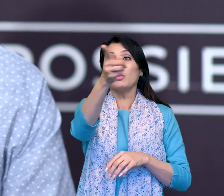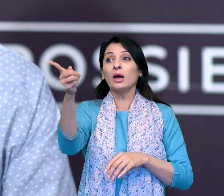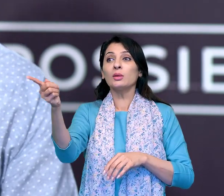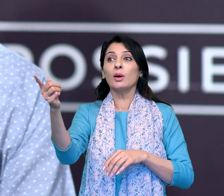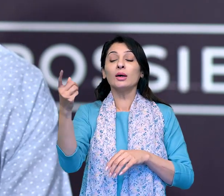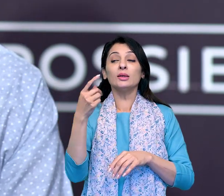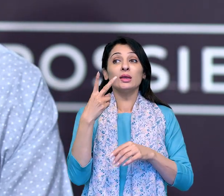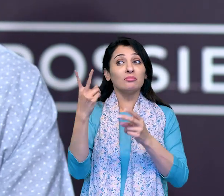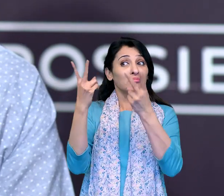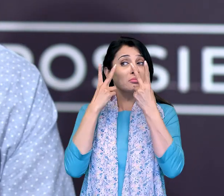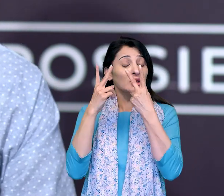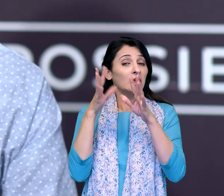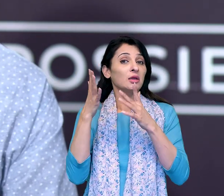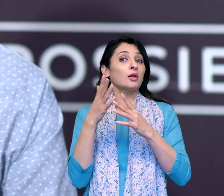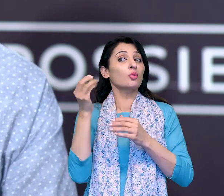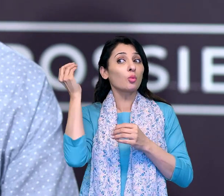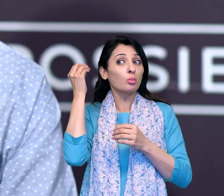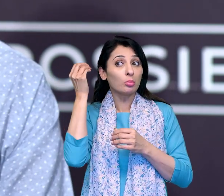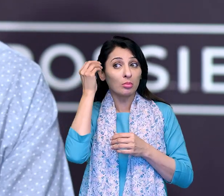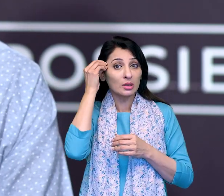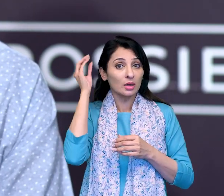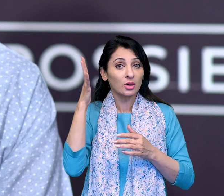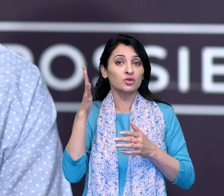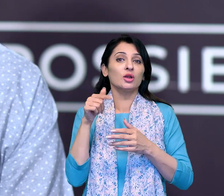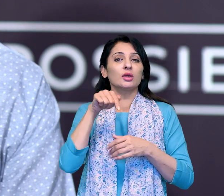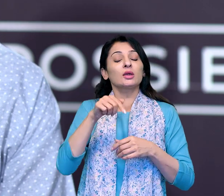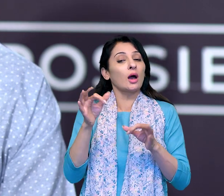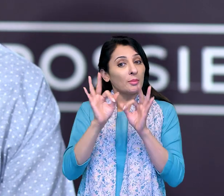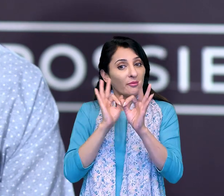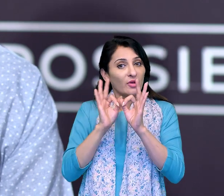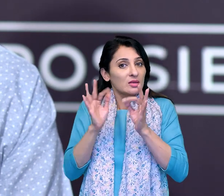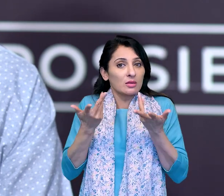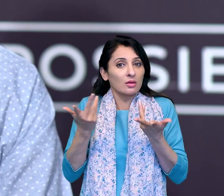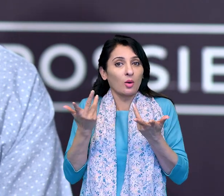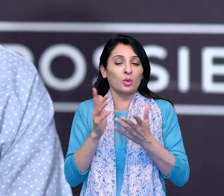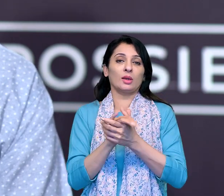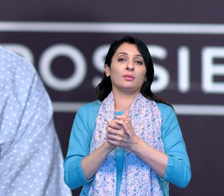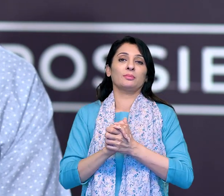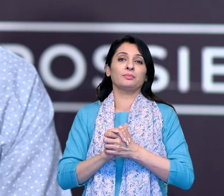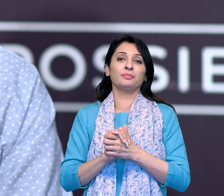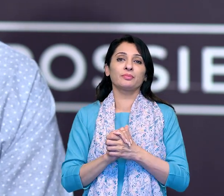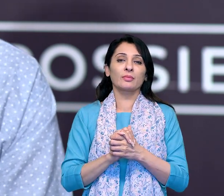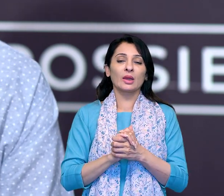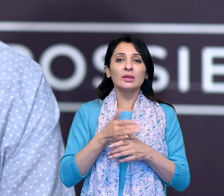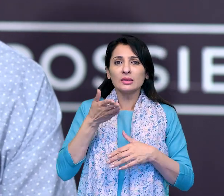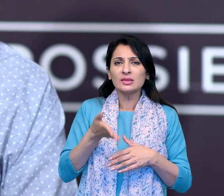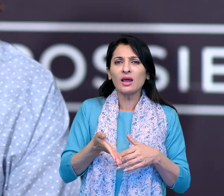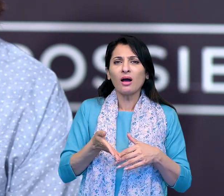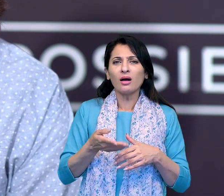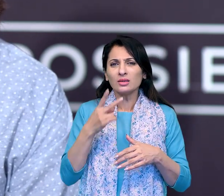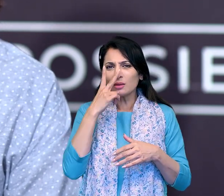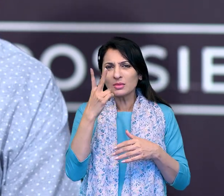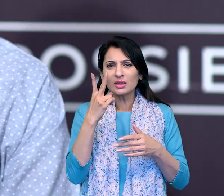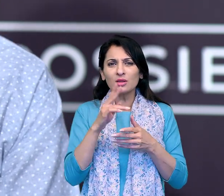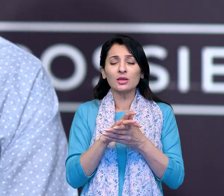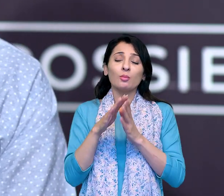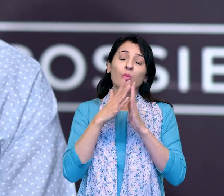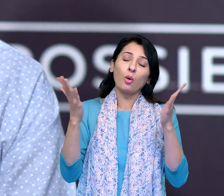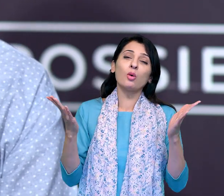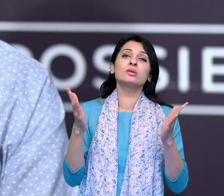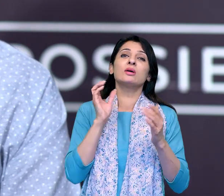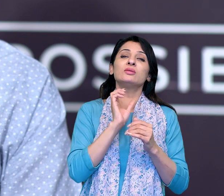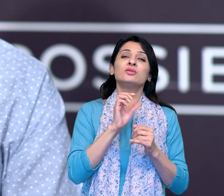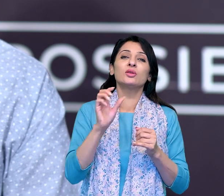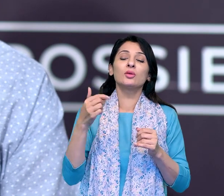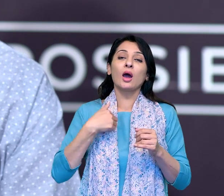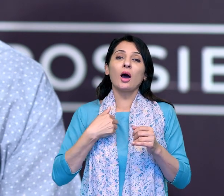नाम दिया गया दीवाने का यह भी एक बेसिकली बेडरूम था शाहजहां का और जैसे आजकल के दौर में अगर आप देखे तो हमारे पास बहुत